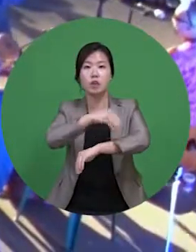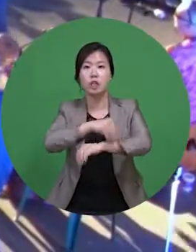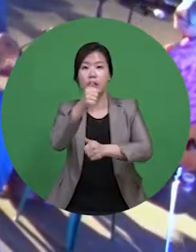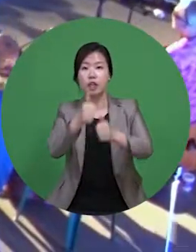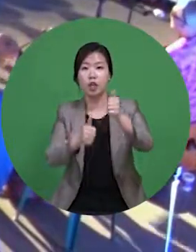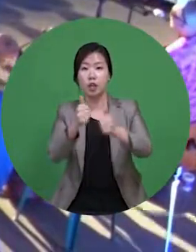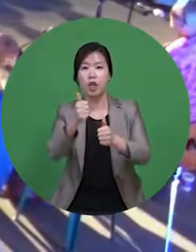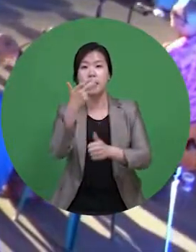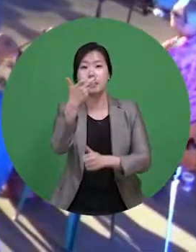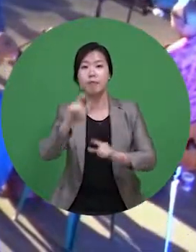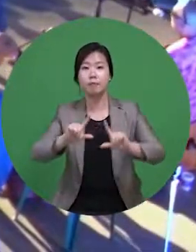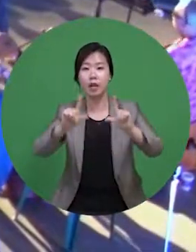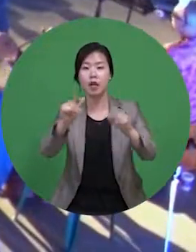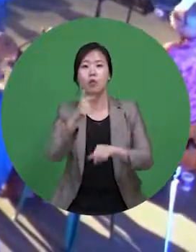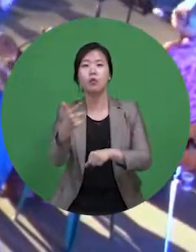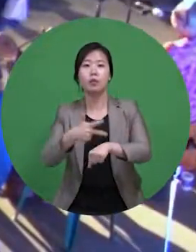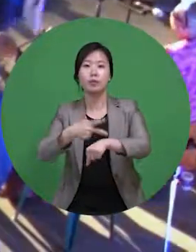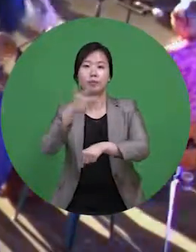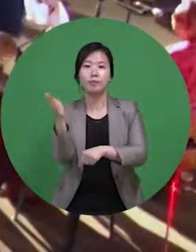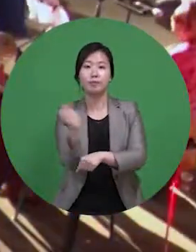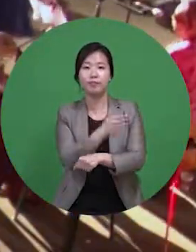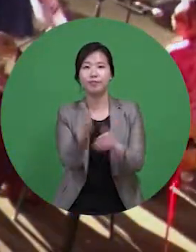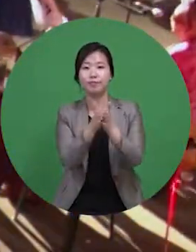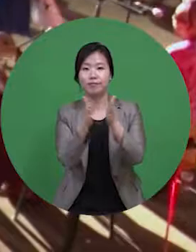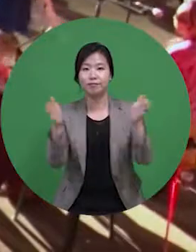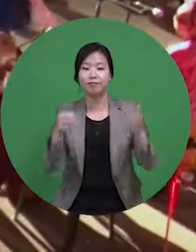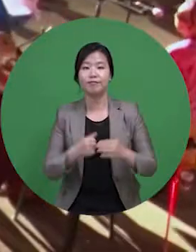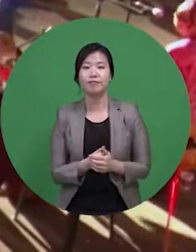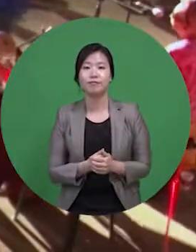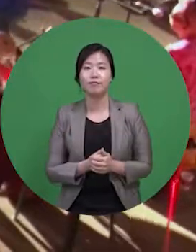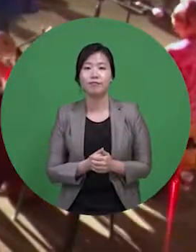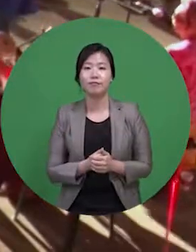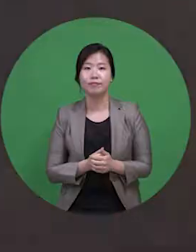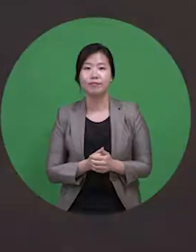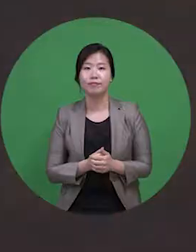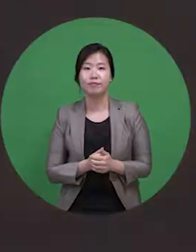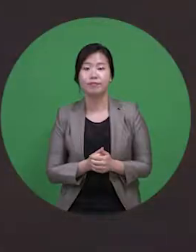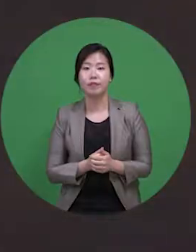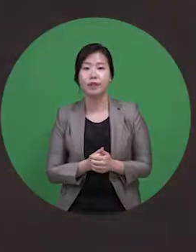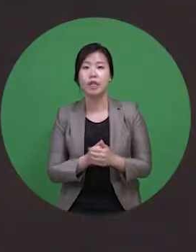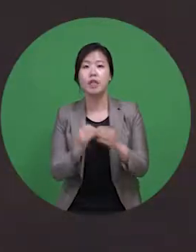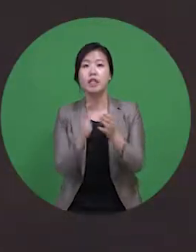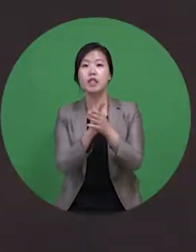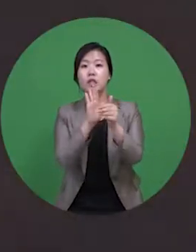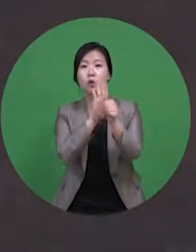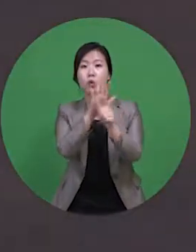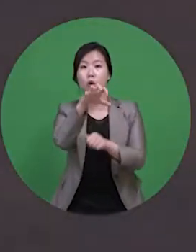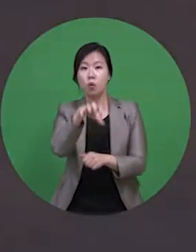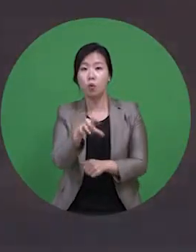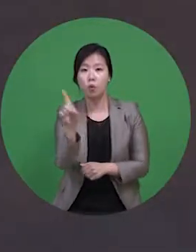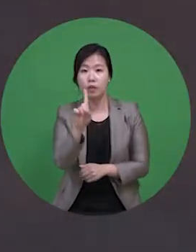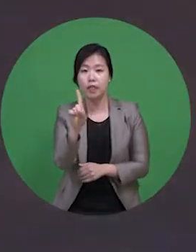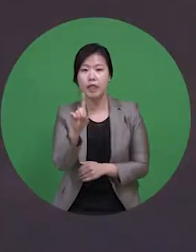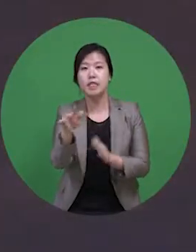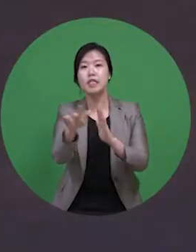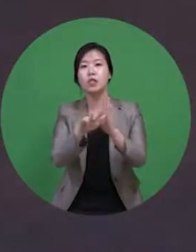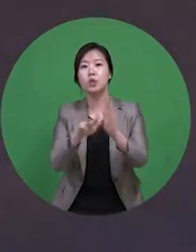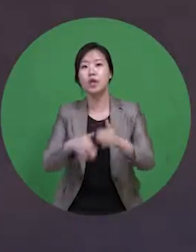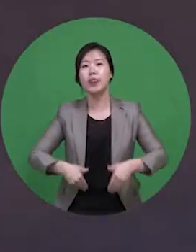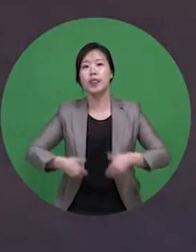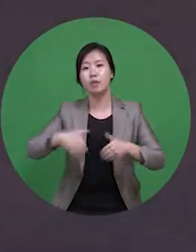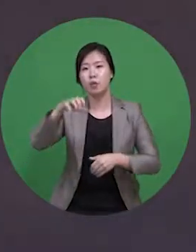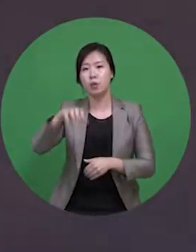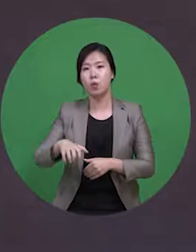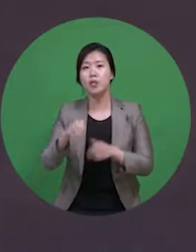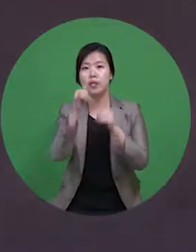경기가 열리는 18일, 오후 7시부터 펼쳐졌습니다. 응원전이 열리는 오페라하우스는 신도립역